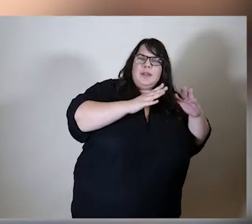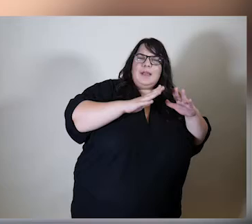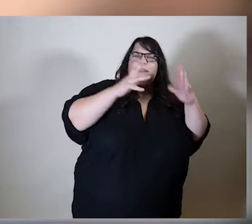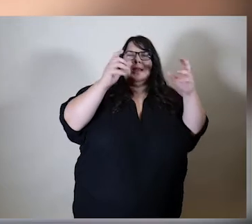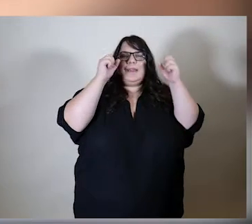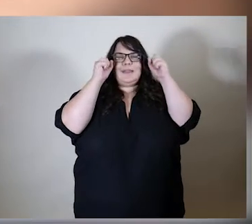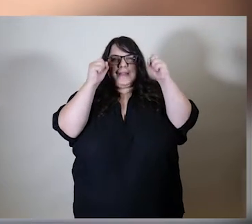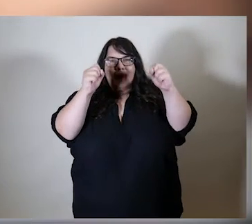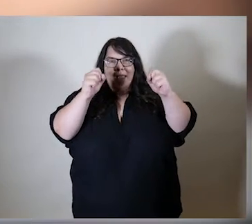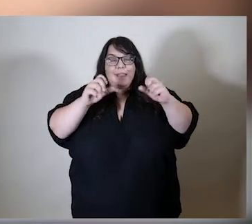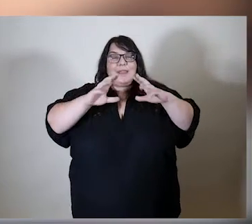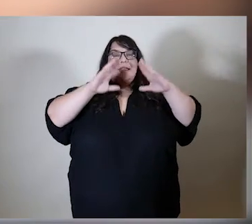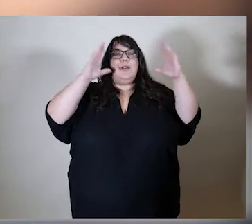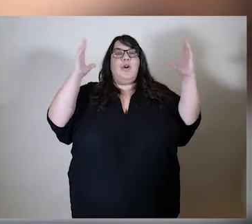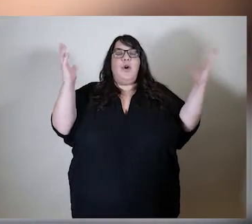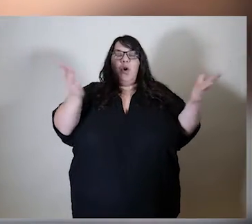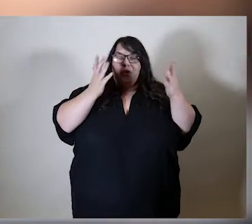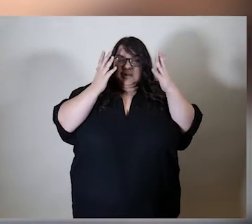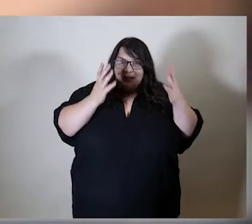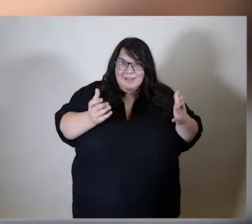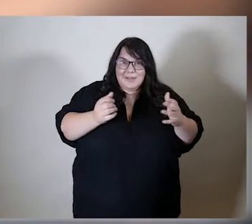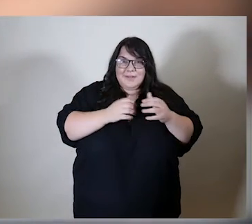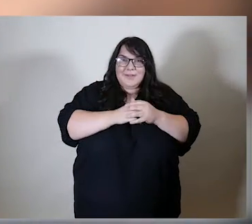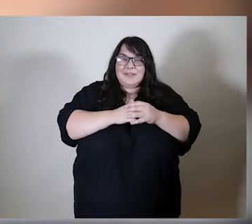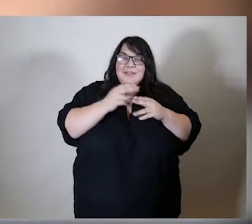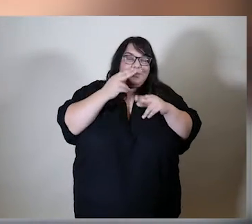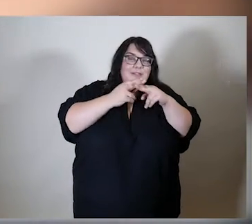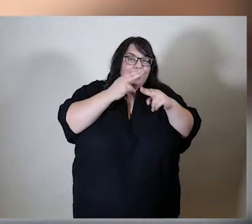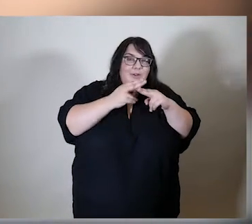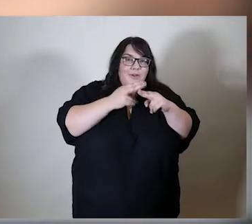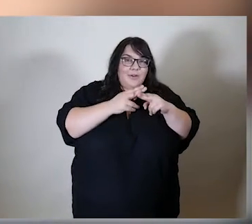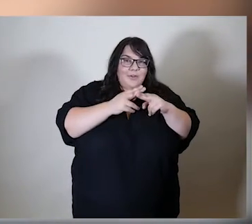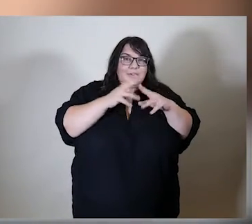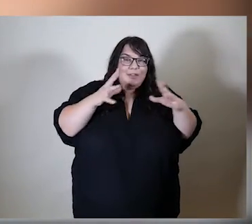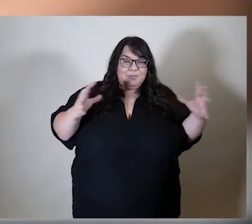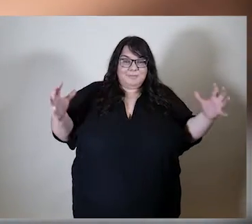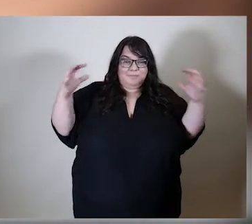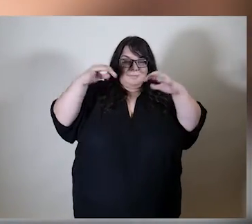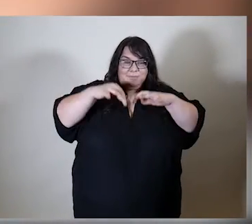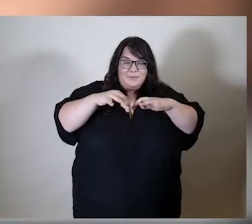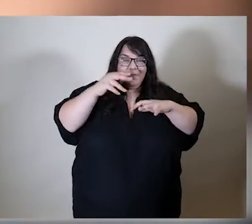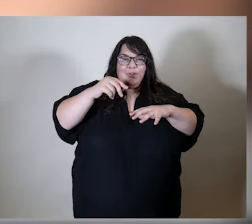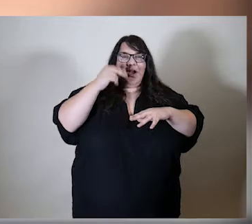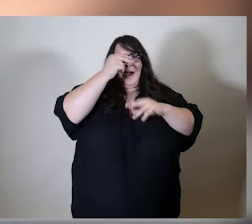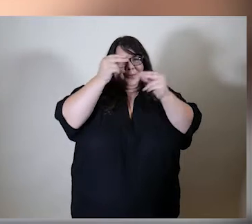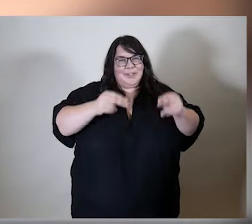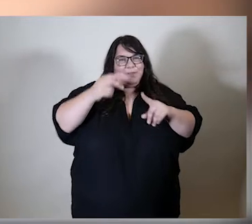είναι υγείας, είτε είναι οτιδήποτε άλλο. Σημασία έχει ότι η συνέβρεση είναι αυτή που φέρνει θετικά αποτελέσματα.